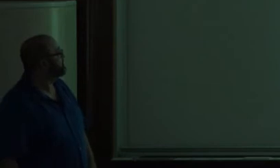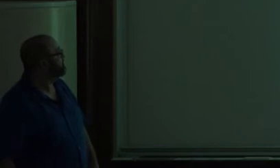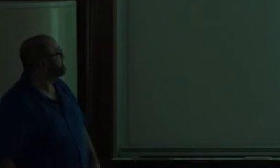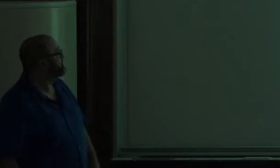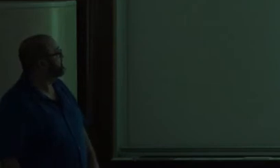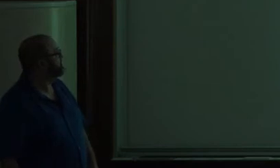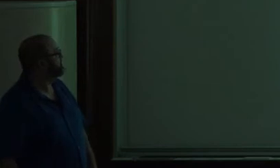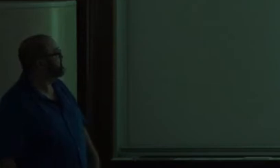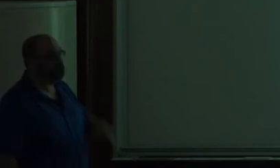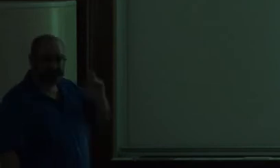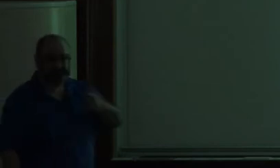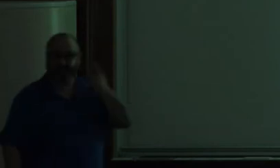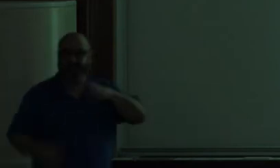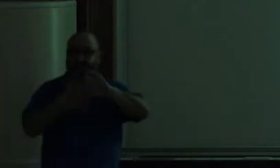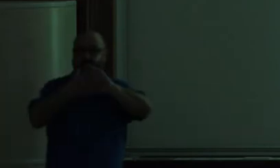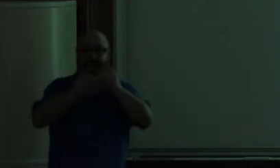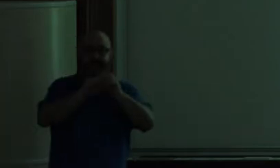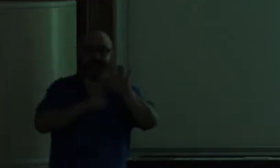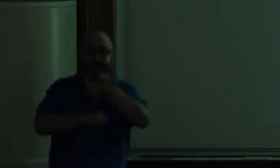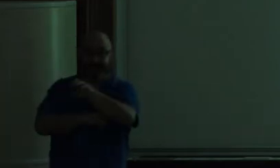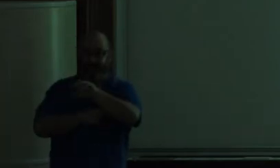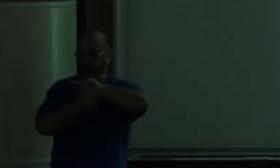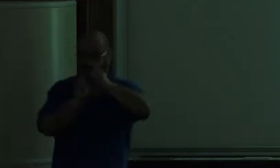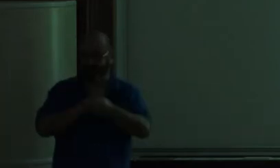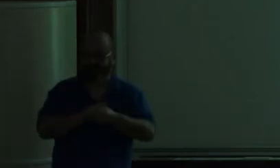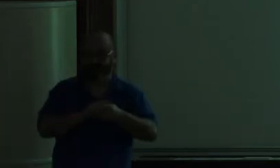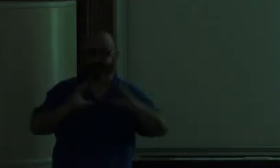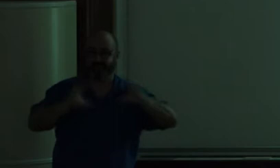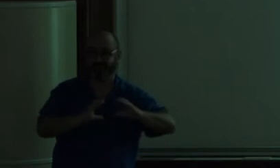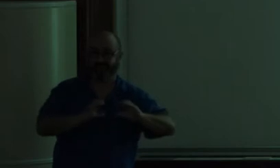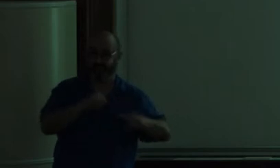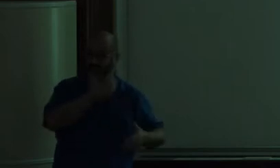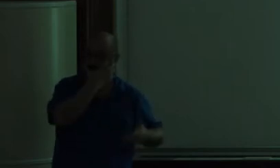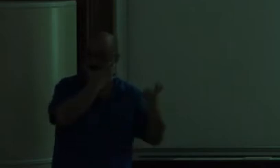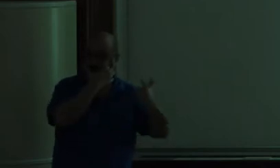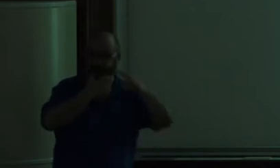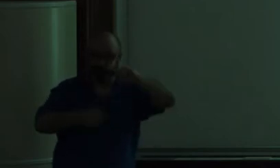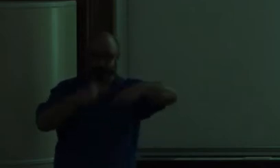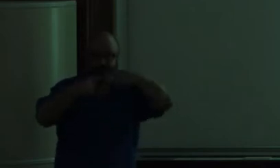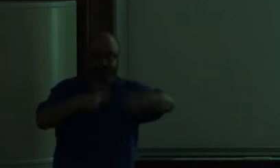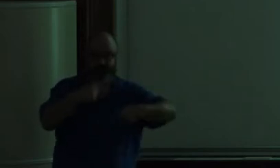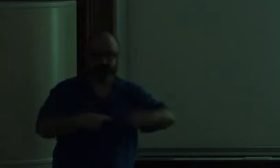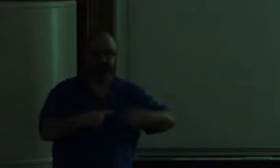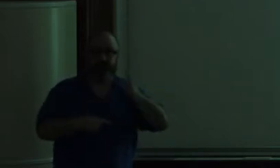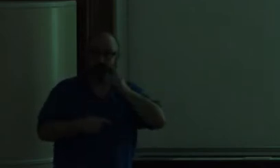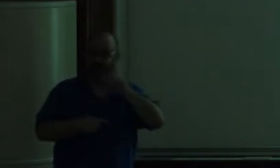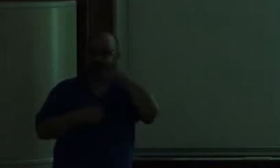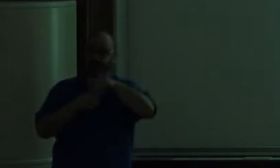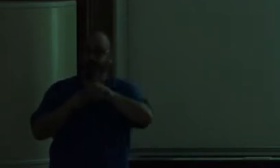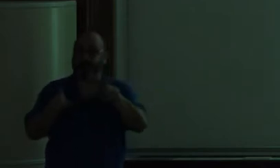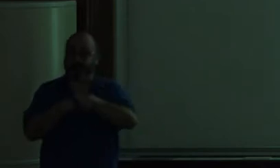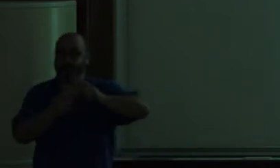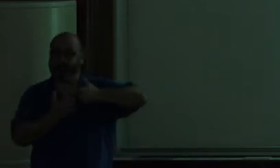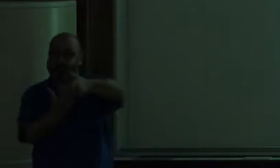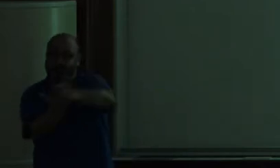set, une chaîne de caractères, pas de problème, ma chaîne de caractères est transformée en set. Et ça, c'est gratiné, mais ça marche, parce qu'on a ce même protocole, cette idée